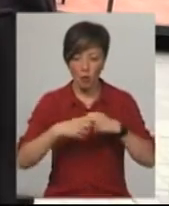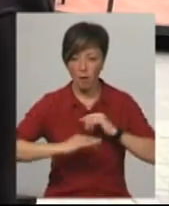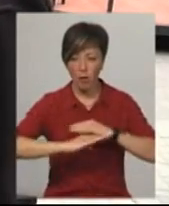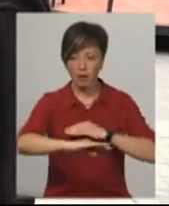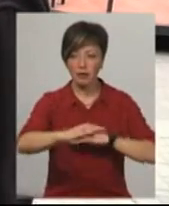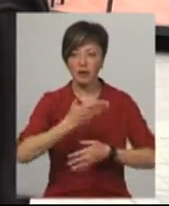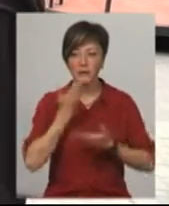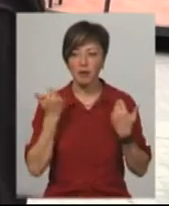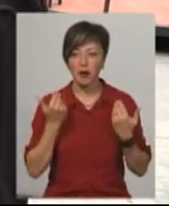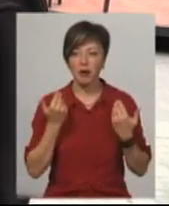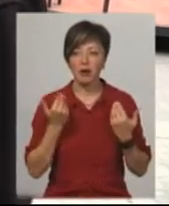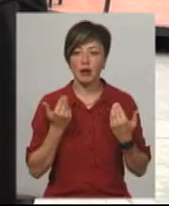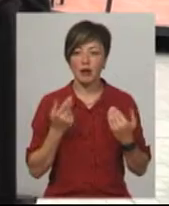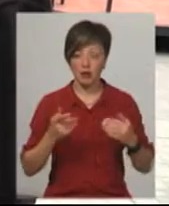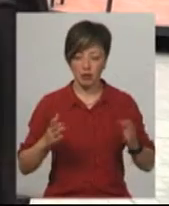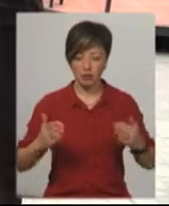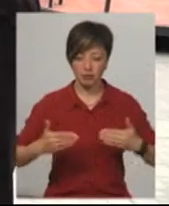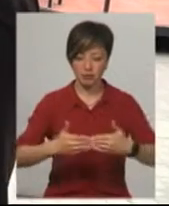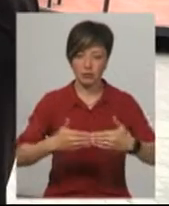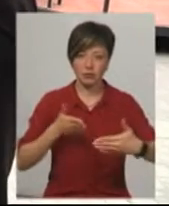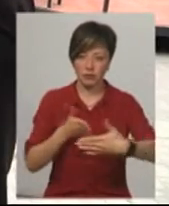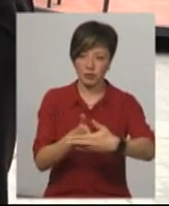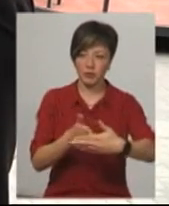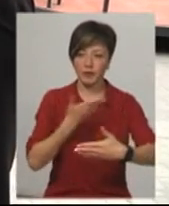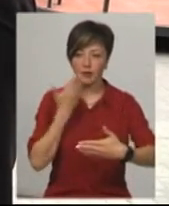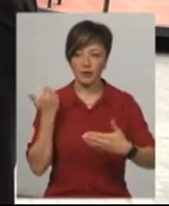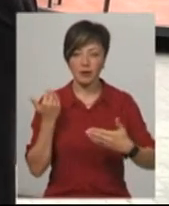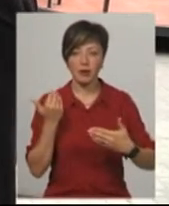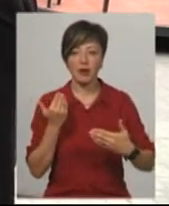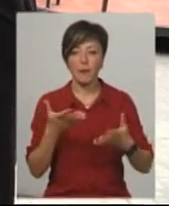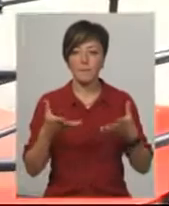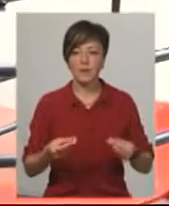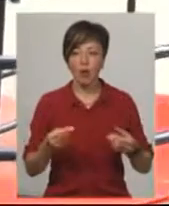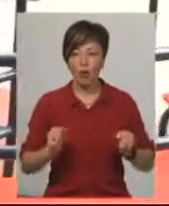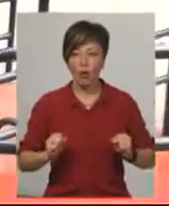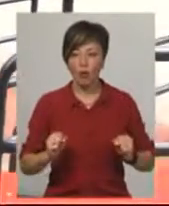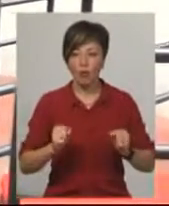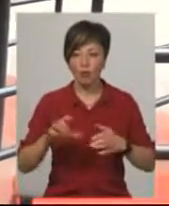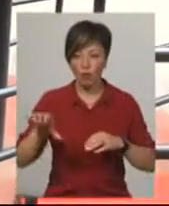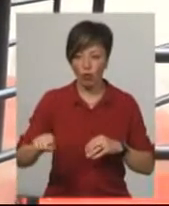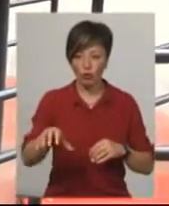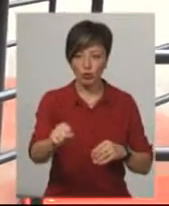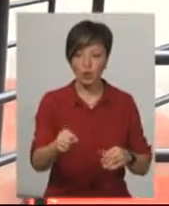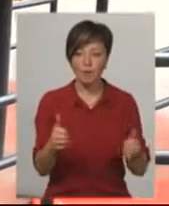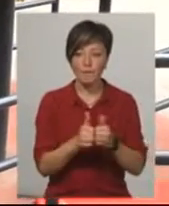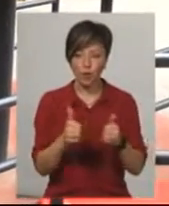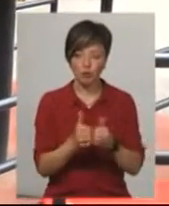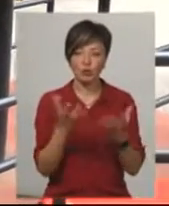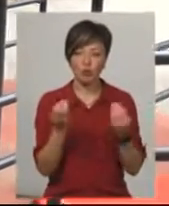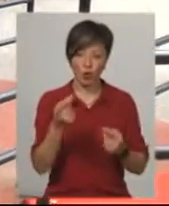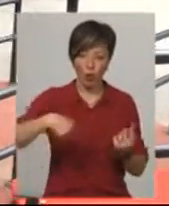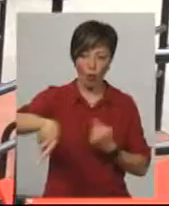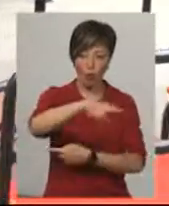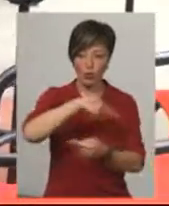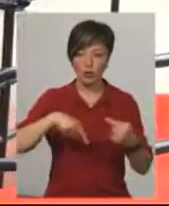бачимо. Не бачимо відбойників, не бачимо м'якого поручня. Поруч встановлена ще одна гойдалка, на